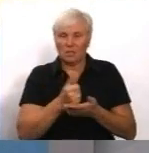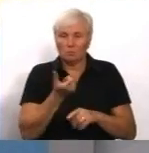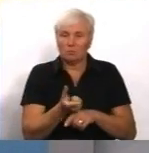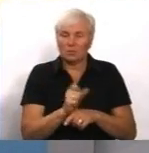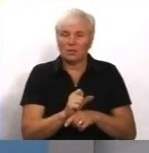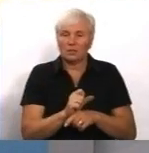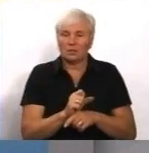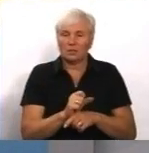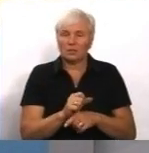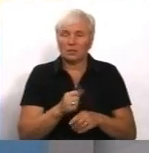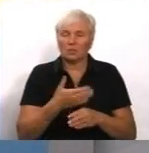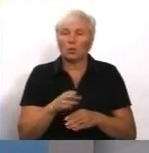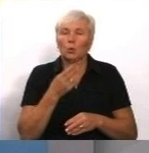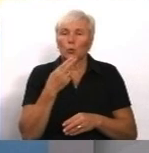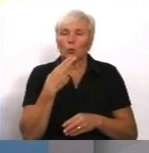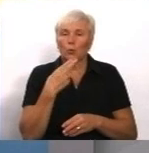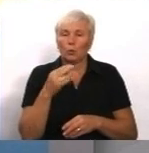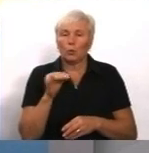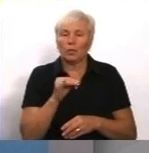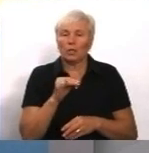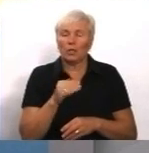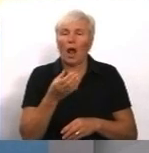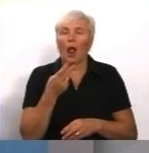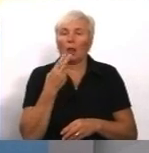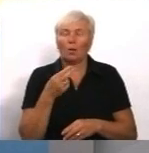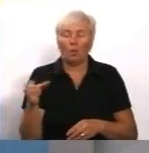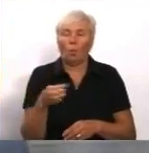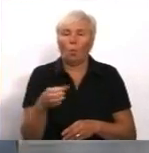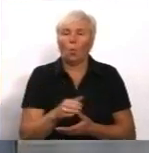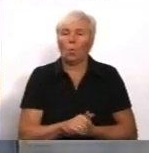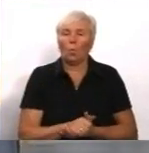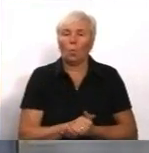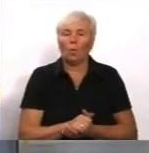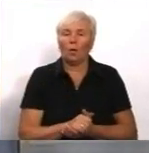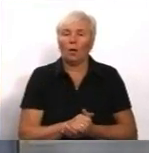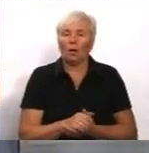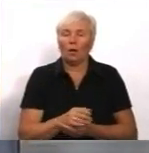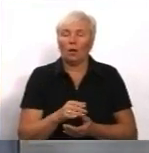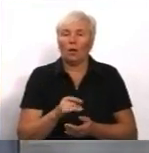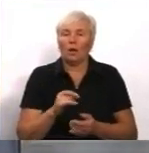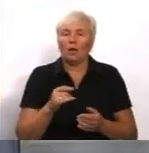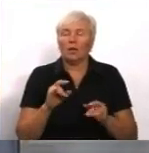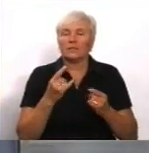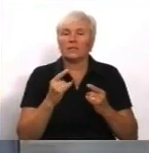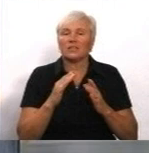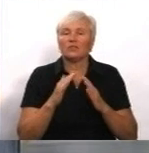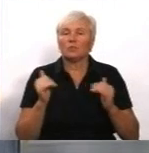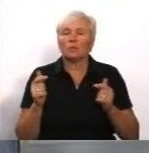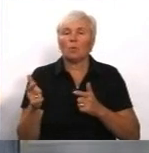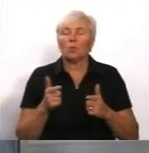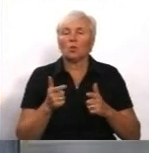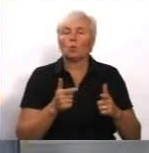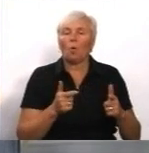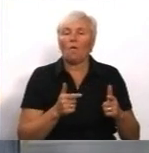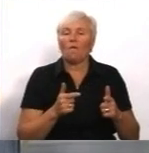частиною реклами тютюну і алкоголю. Пане Володимире, ми вже говорили про дитячий відпочинок літній. Підготовка до